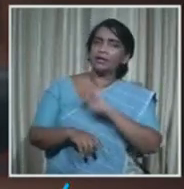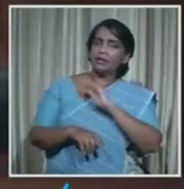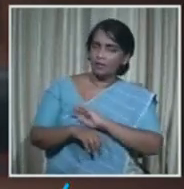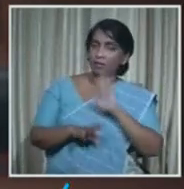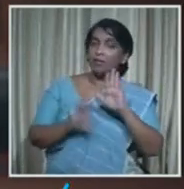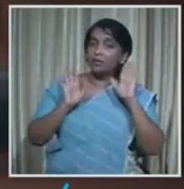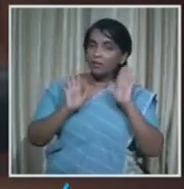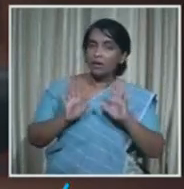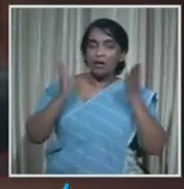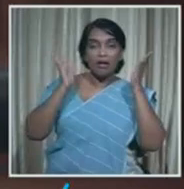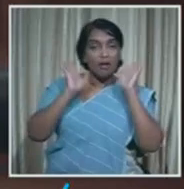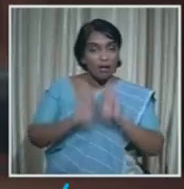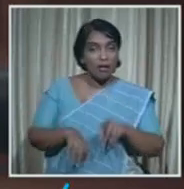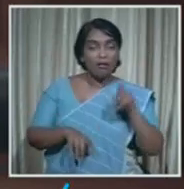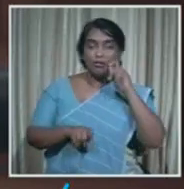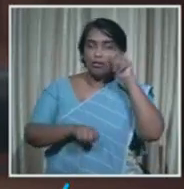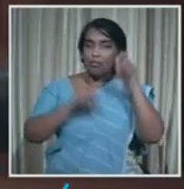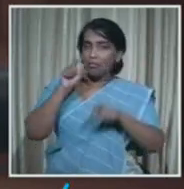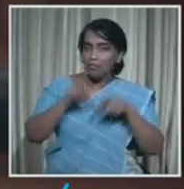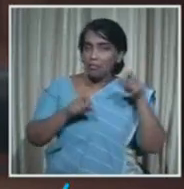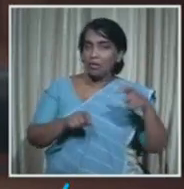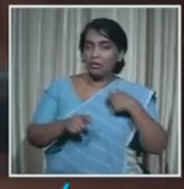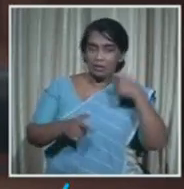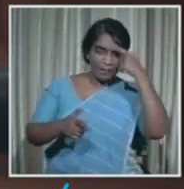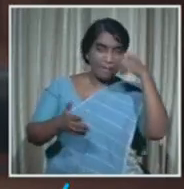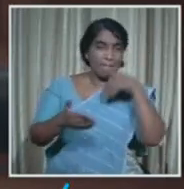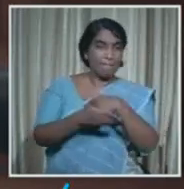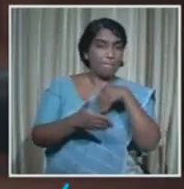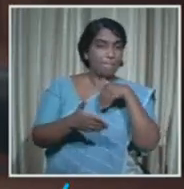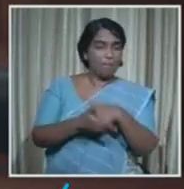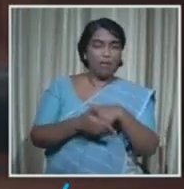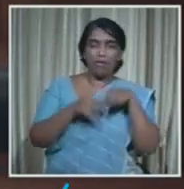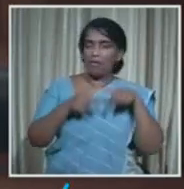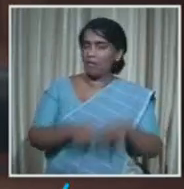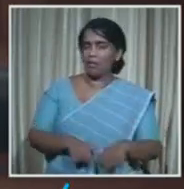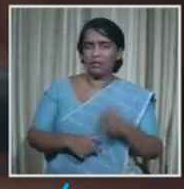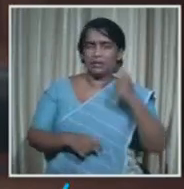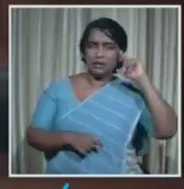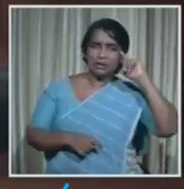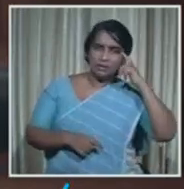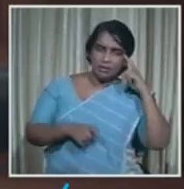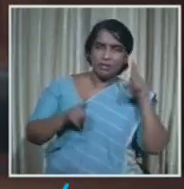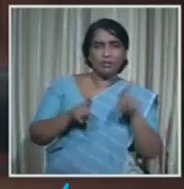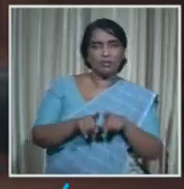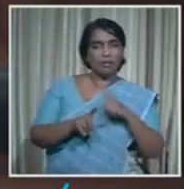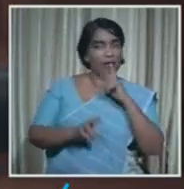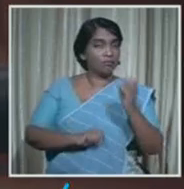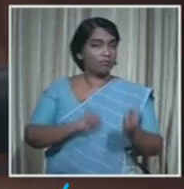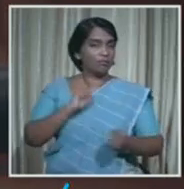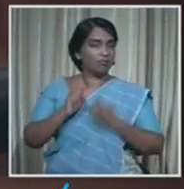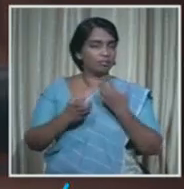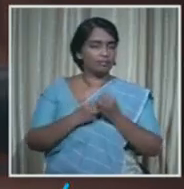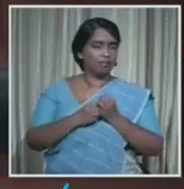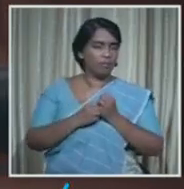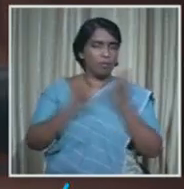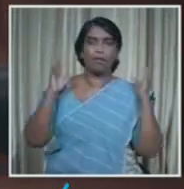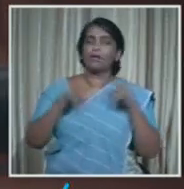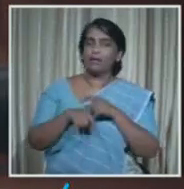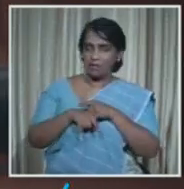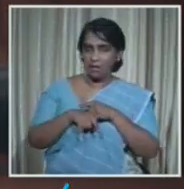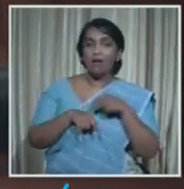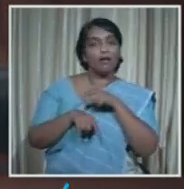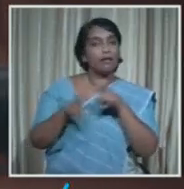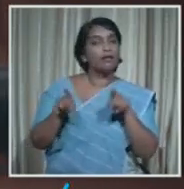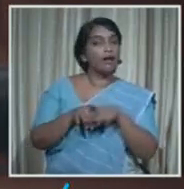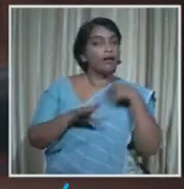හැබැයි අවසානයේදී මේ ජනතාවගේ පීඩණය අද යුක්තාමත් වේදනාත්මක සහ කෝපයේ පුපුරා හරිමින් තිබෙනවා එනිසා